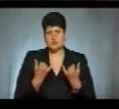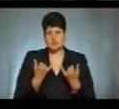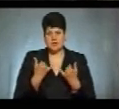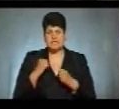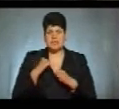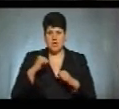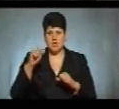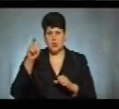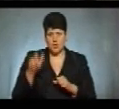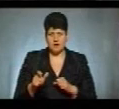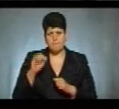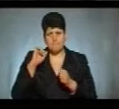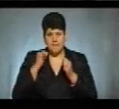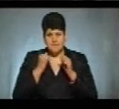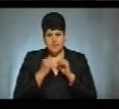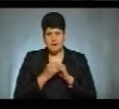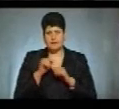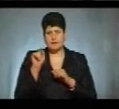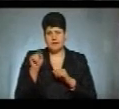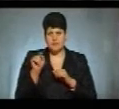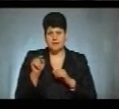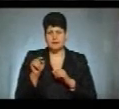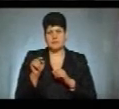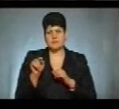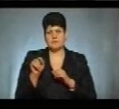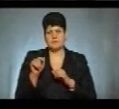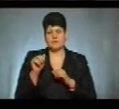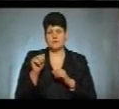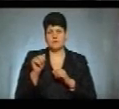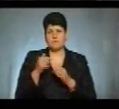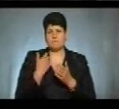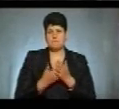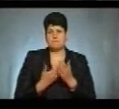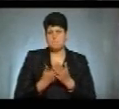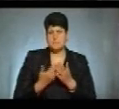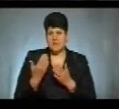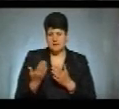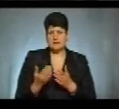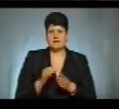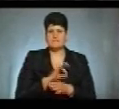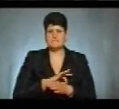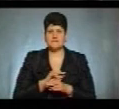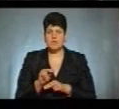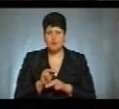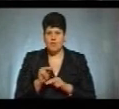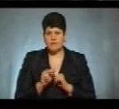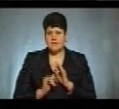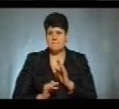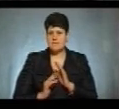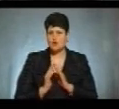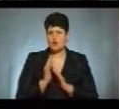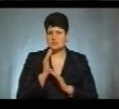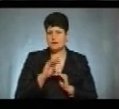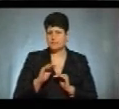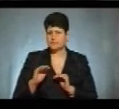героїв пам'ятати на їхніх подвигах, на їхніх прикладах виховувати підростаюче покоління і тих